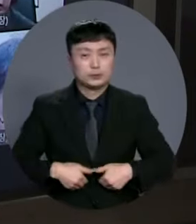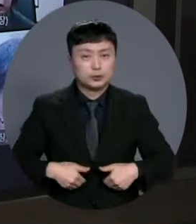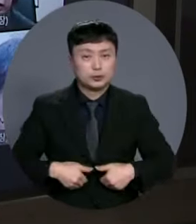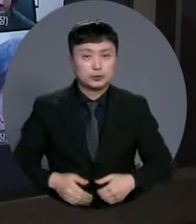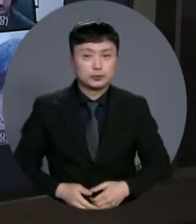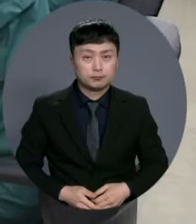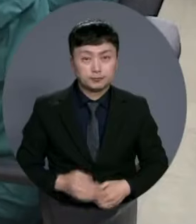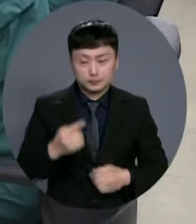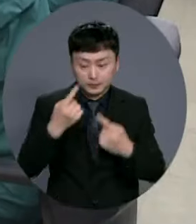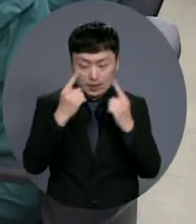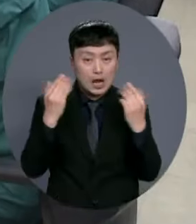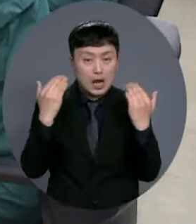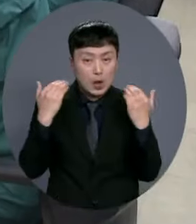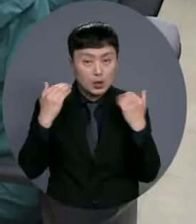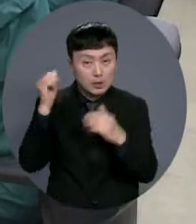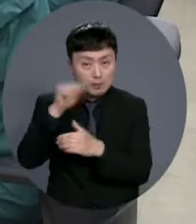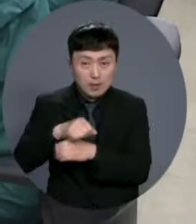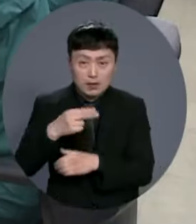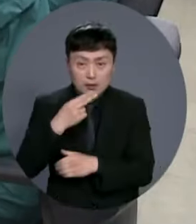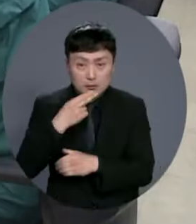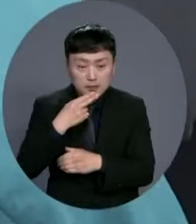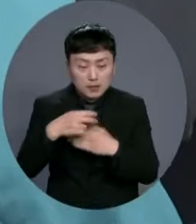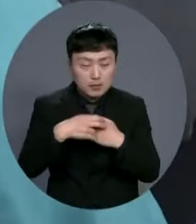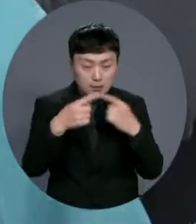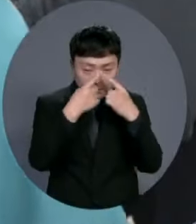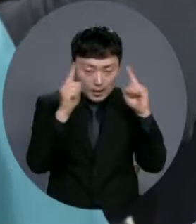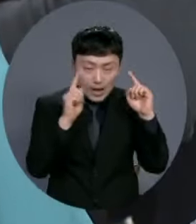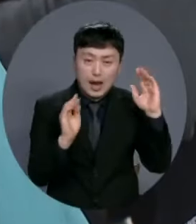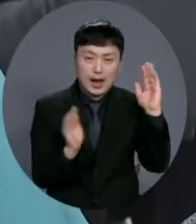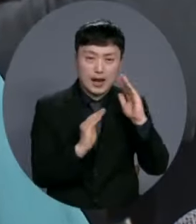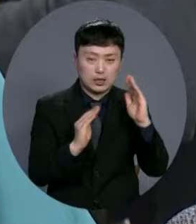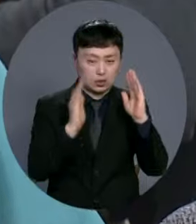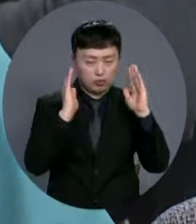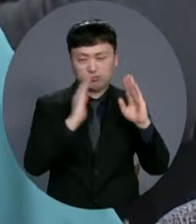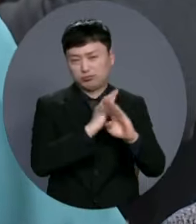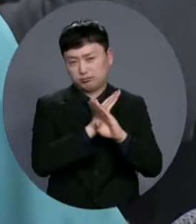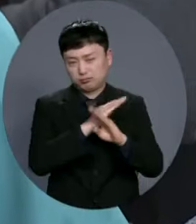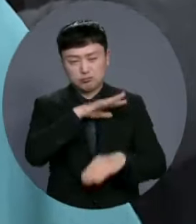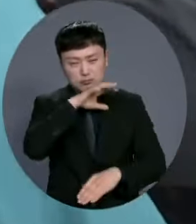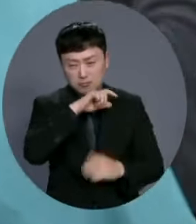대학에서 휴학을 승인하지 않더라도 의대생들이 수업 거부 등의 방식으로